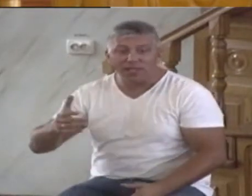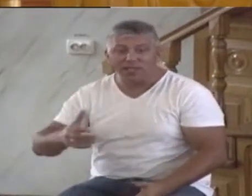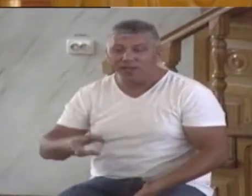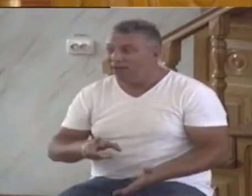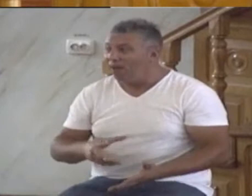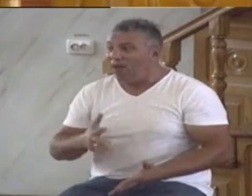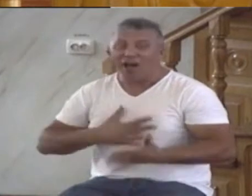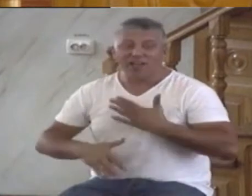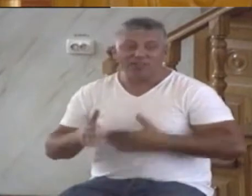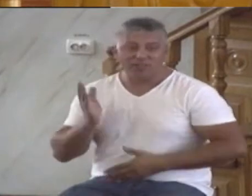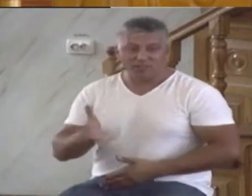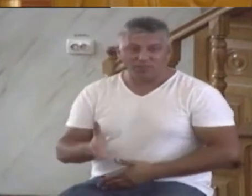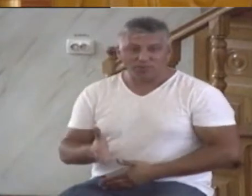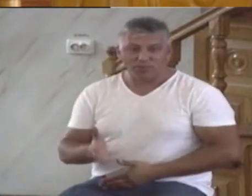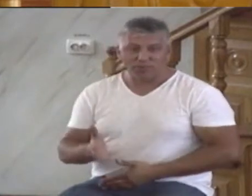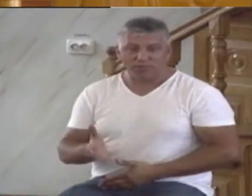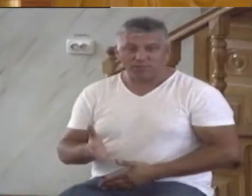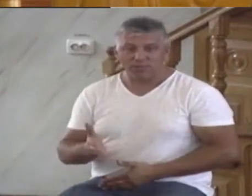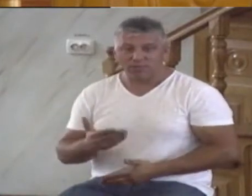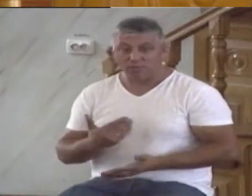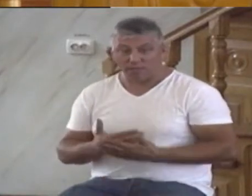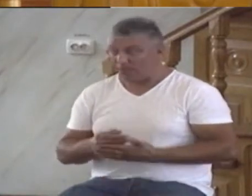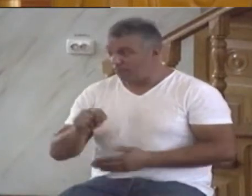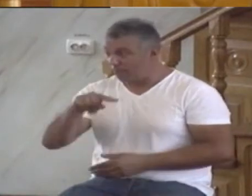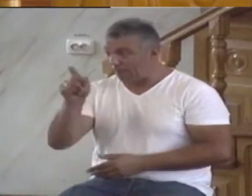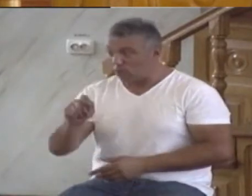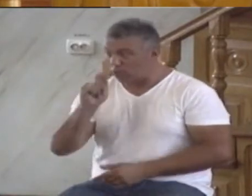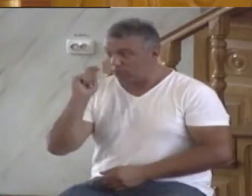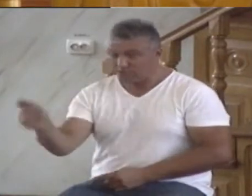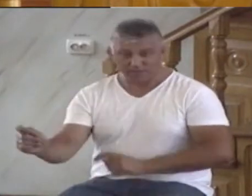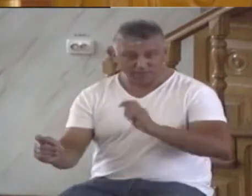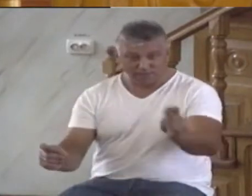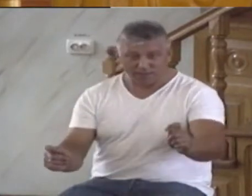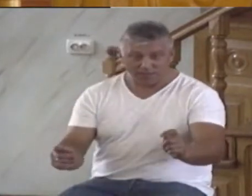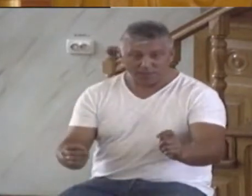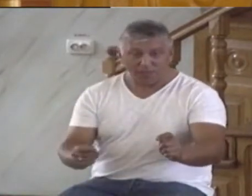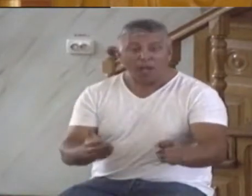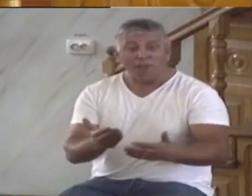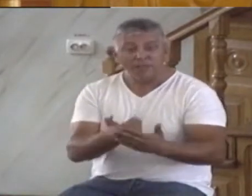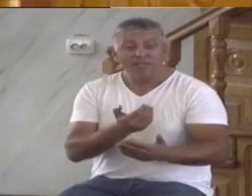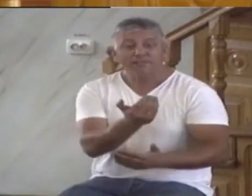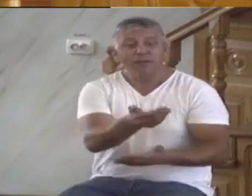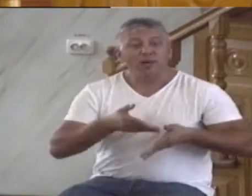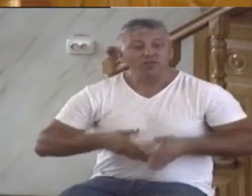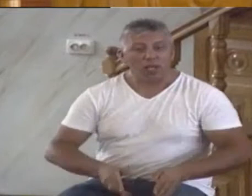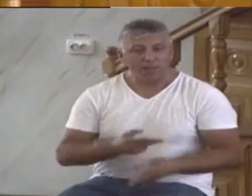вас, включая меня самого, ангел перед рождением что-то подобное говорил?